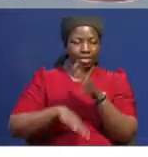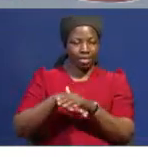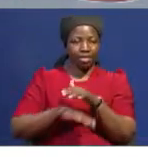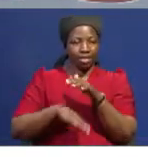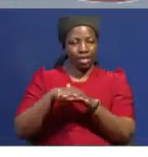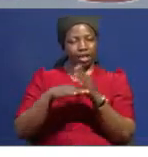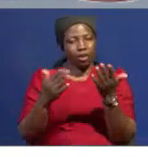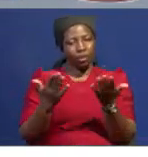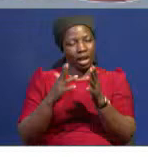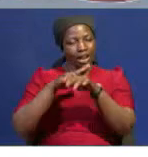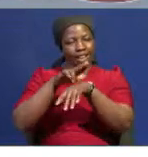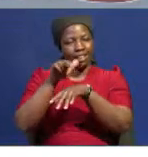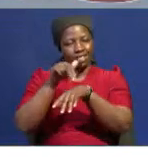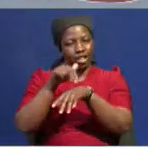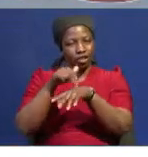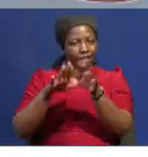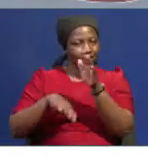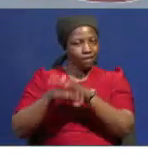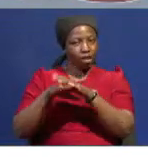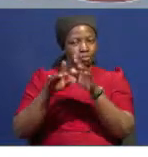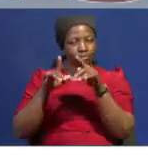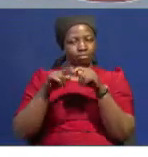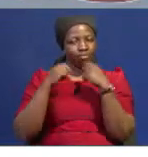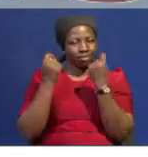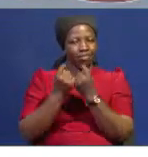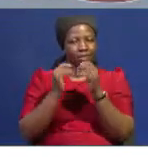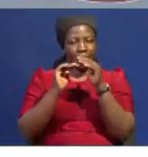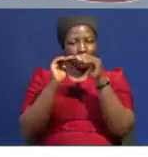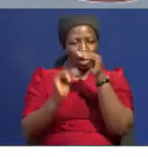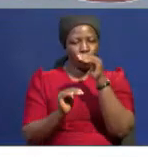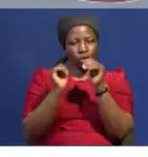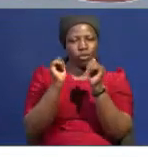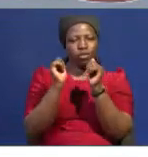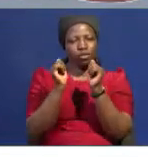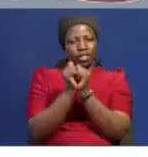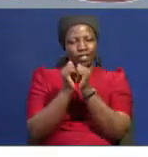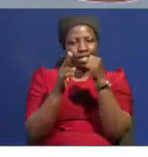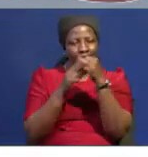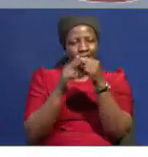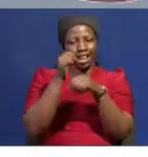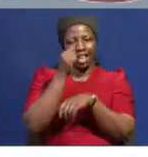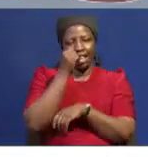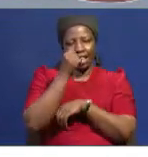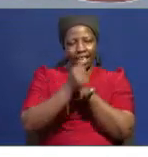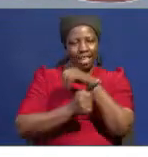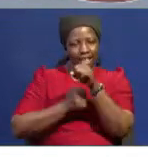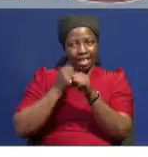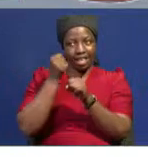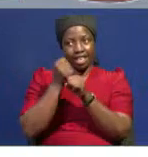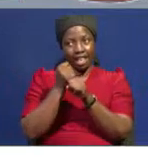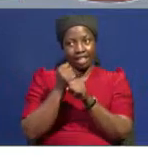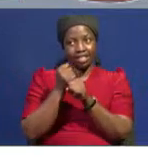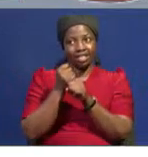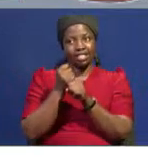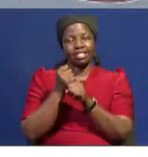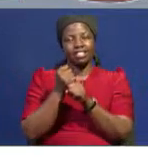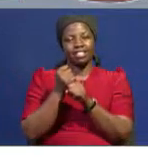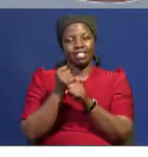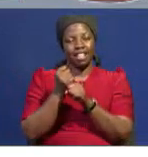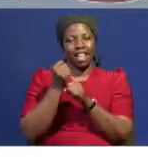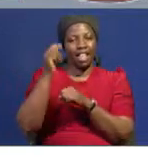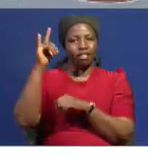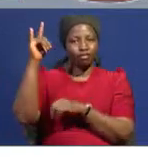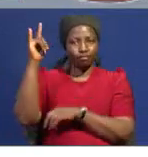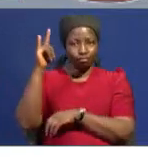ambapo timu ya taifa ya soka ya wachezaji wasiozidi umri wa miaka 17 junior Starlets